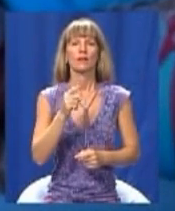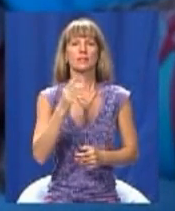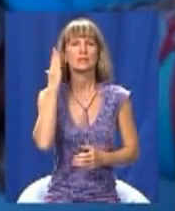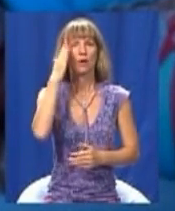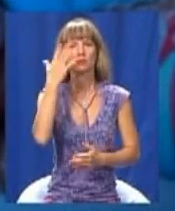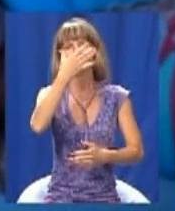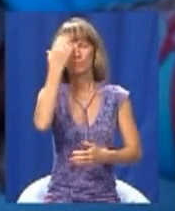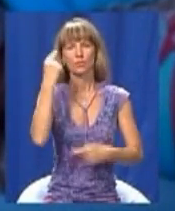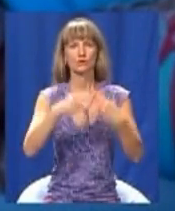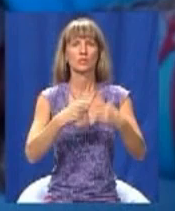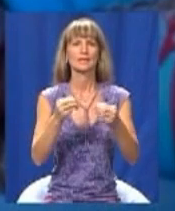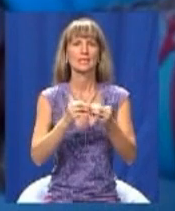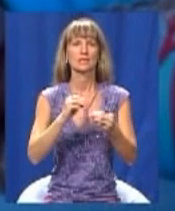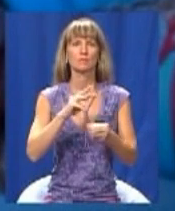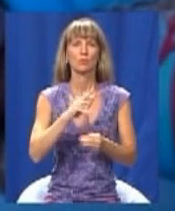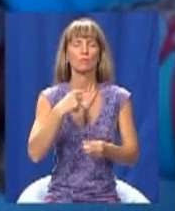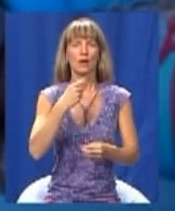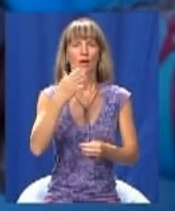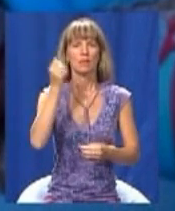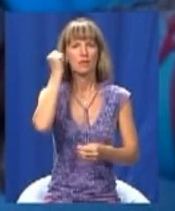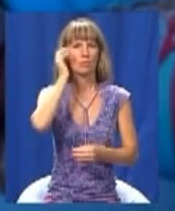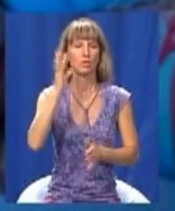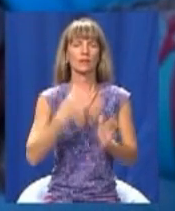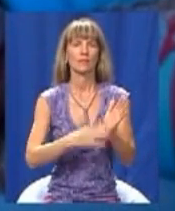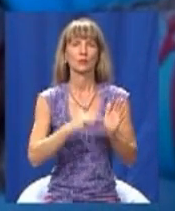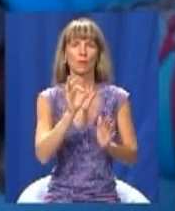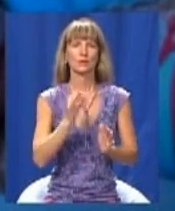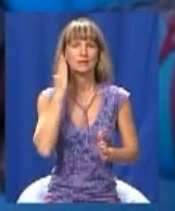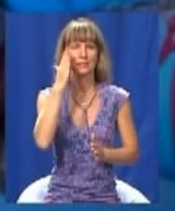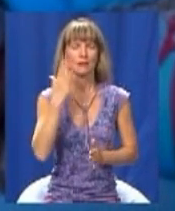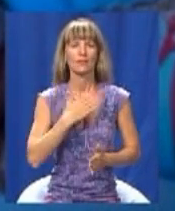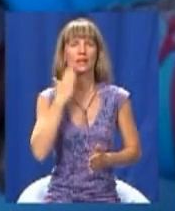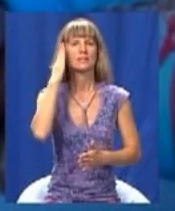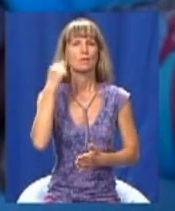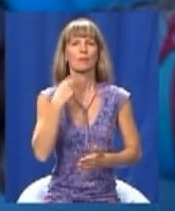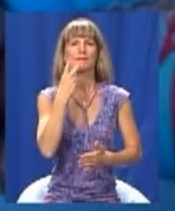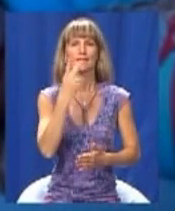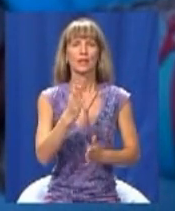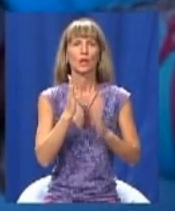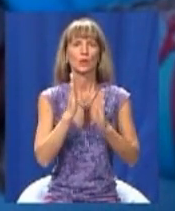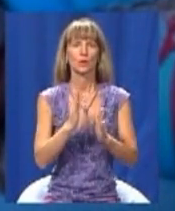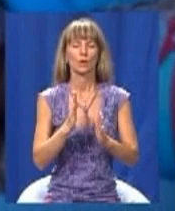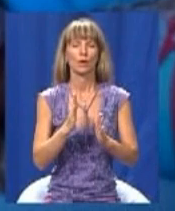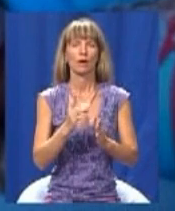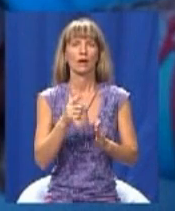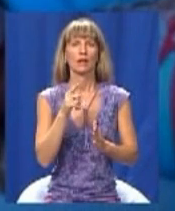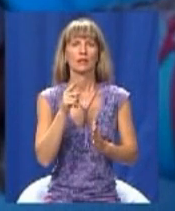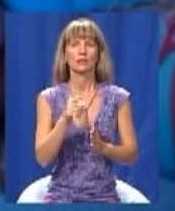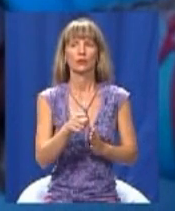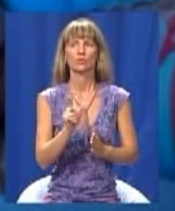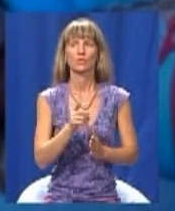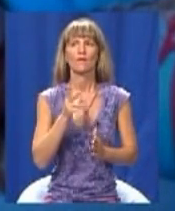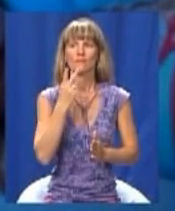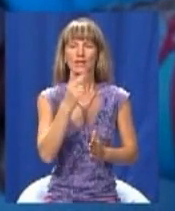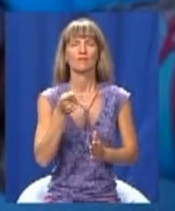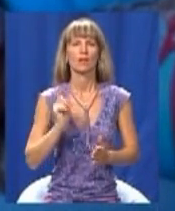Через 10 хвилин ми не пам'ятаємо вже 90%. В наших снах ми бачимо тільки ті обличчя, які бачили в реальному